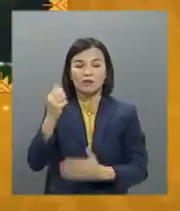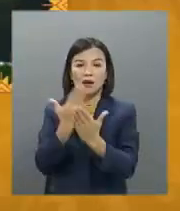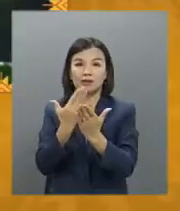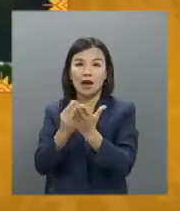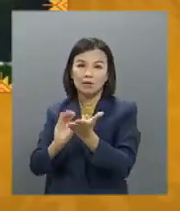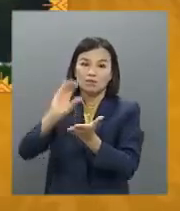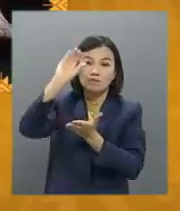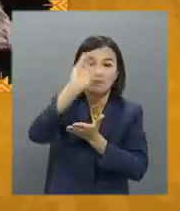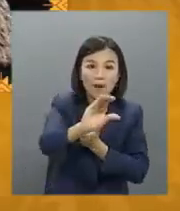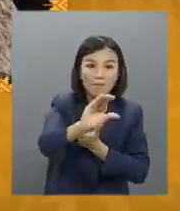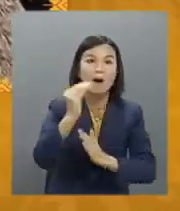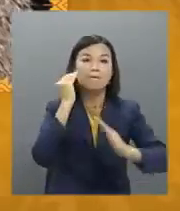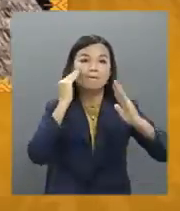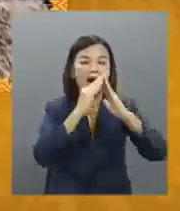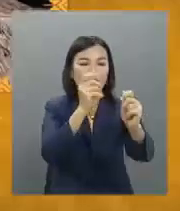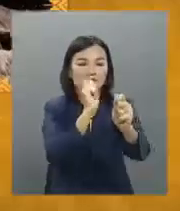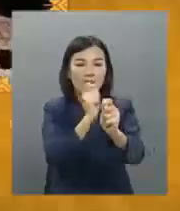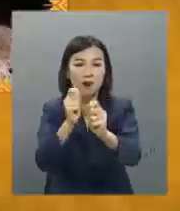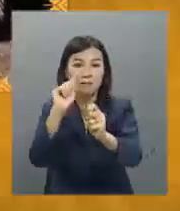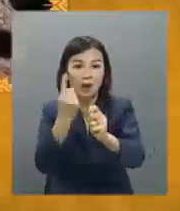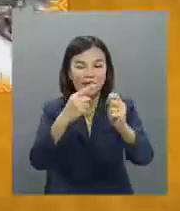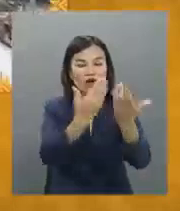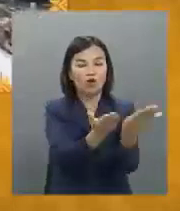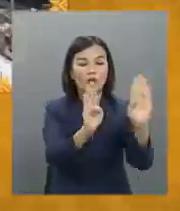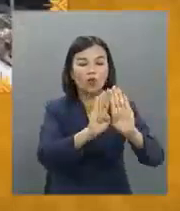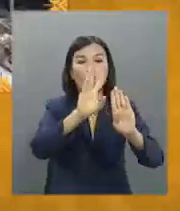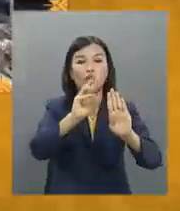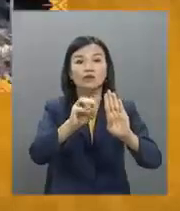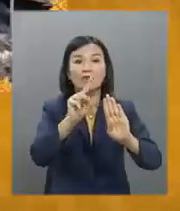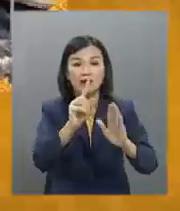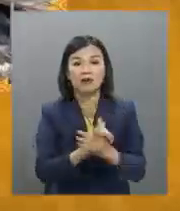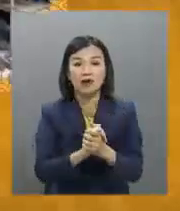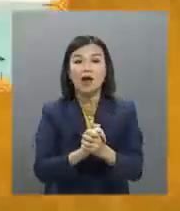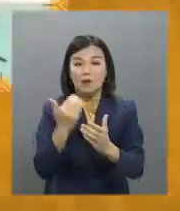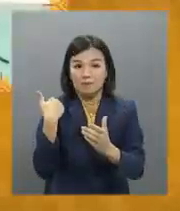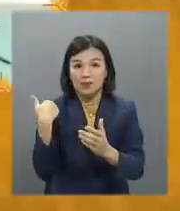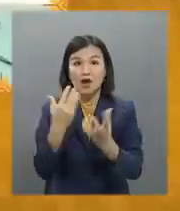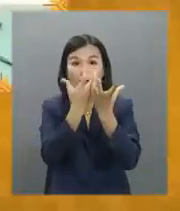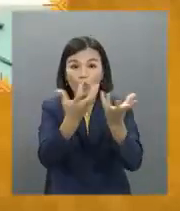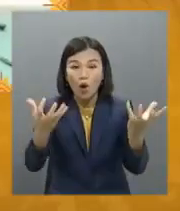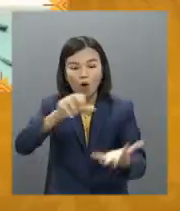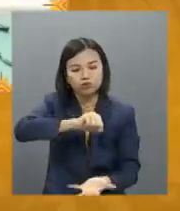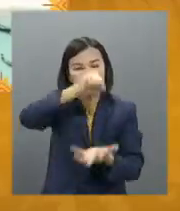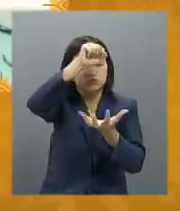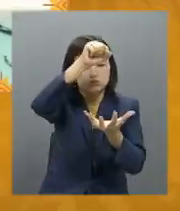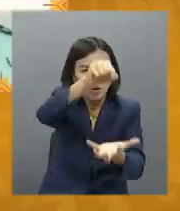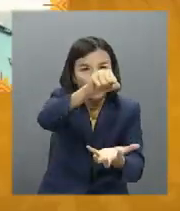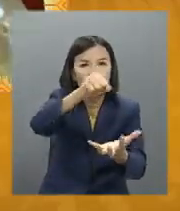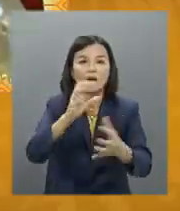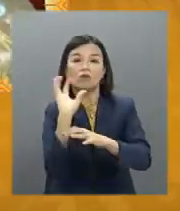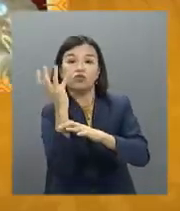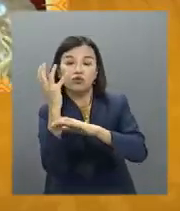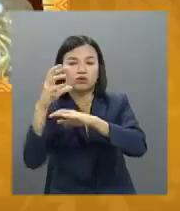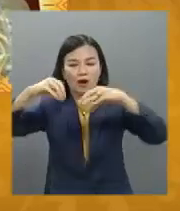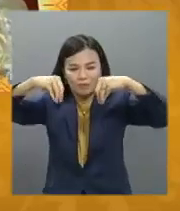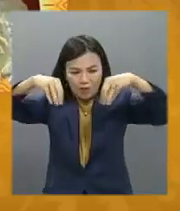พระเจ้าอยู่หัวพระราชทานเงินสร้างบ้านใหม่ให้ชาวมอแกนจำนวน61ครัวเรือนพร้อมทั้งพระราชทานเครื่องน